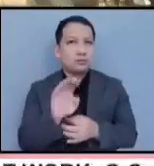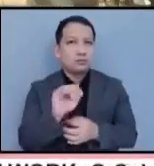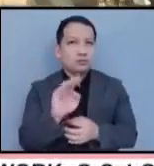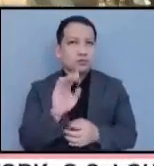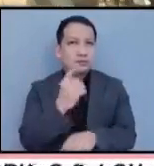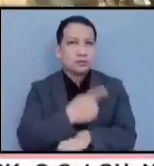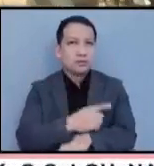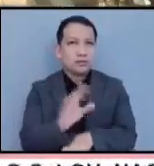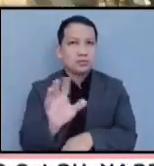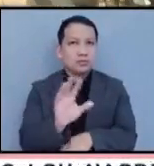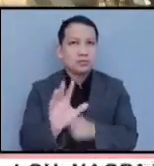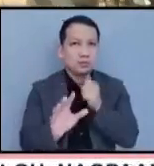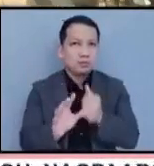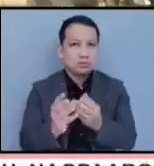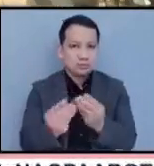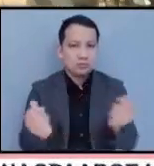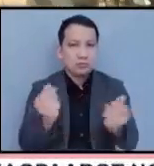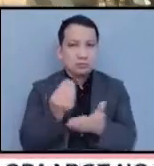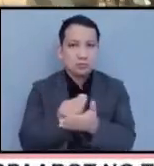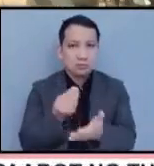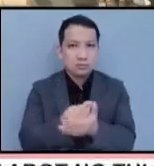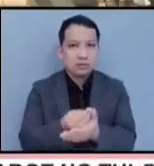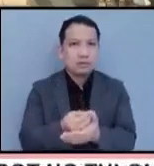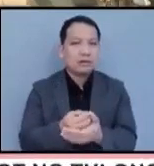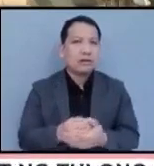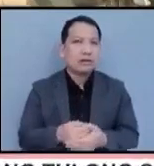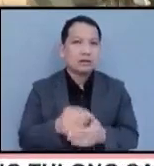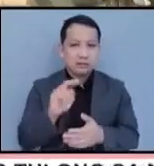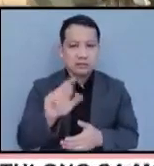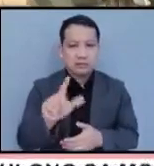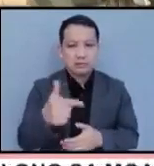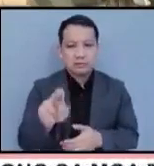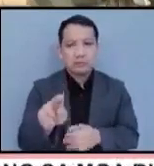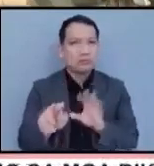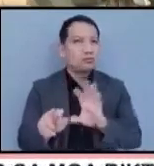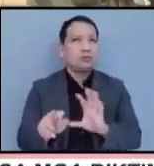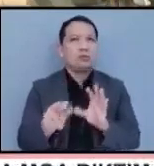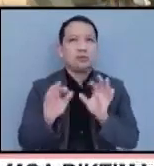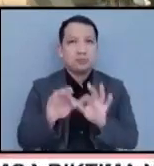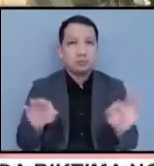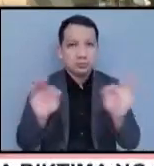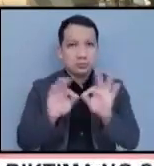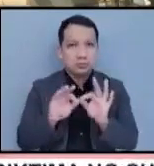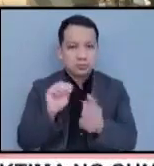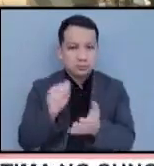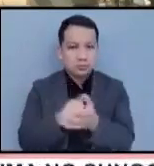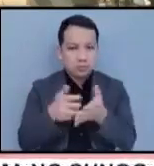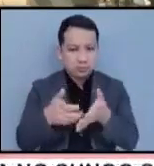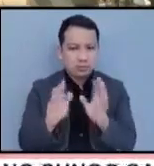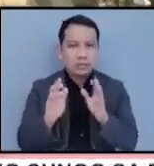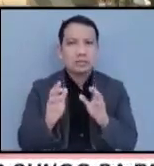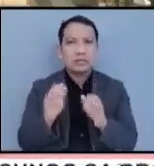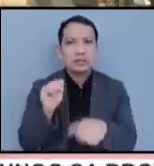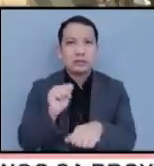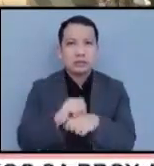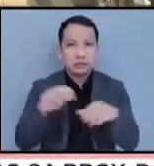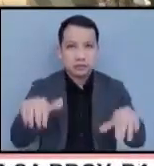natin ubusin yung pera ng LGU. Kung pwede na tayong pumasok, pumasok na tayo. Take the